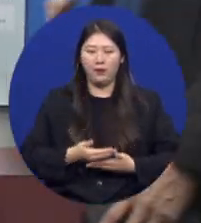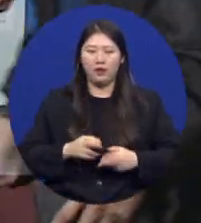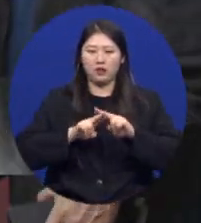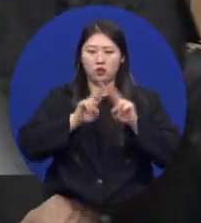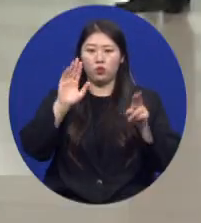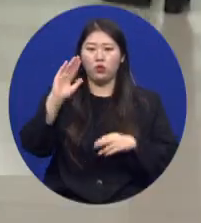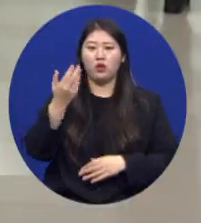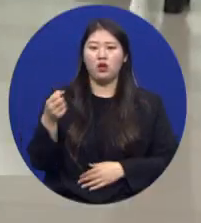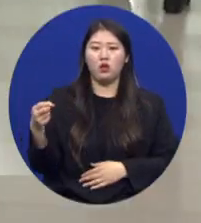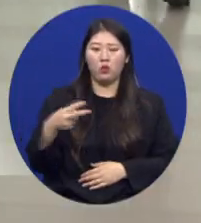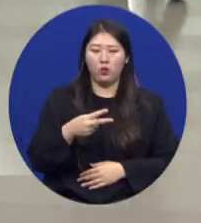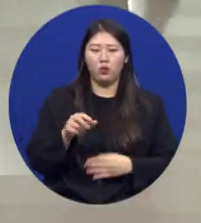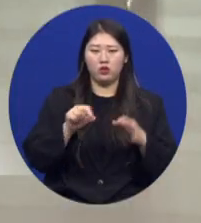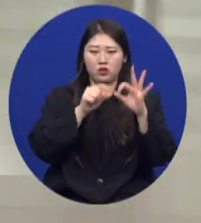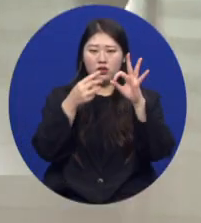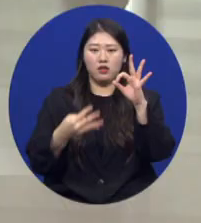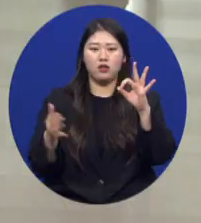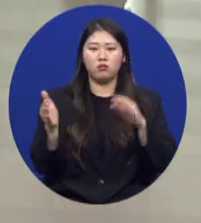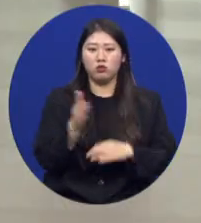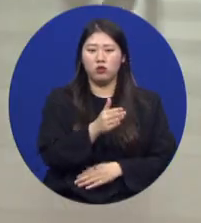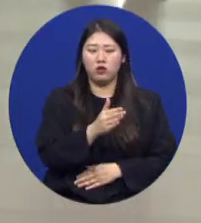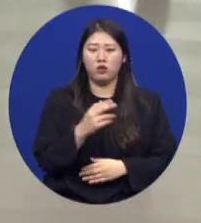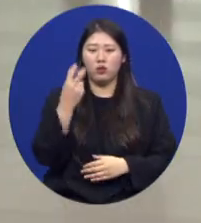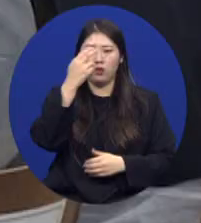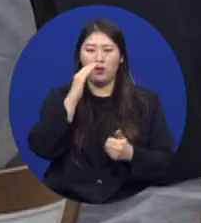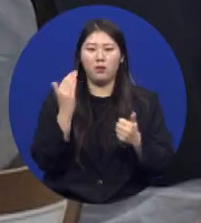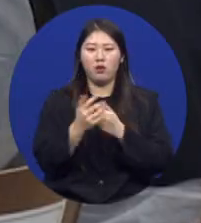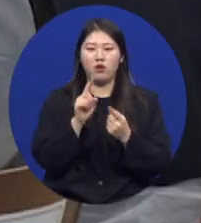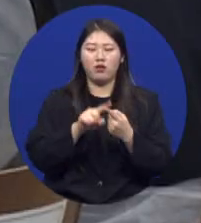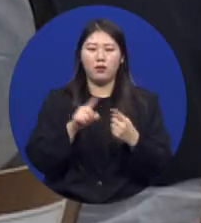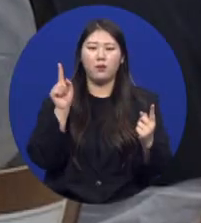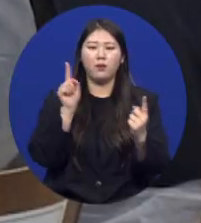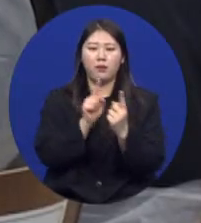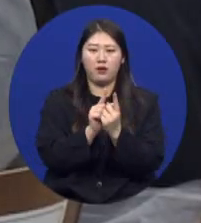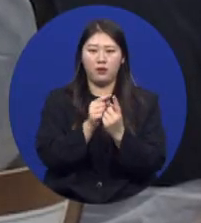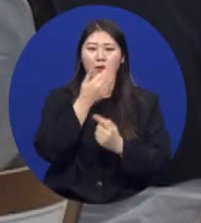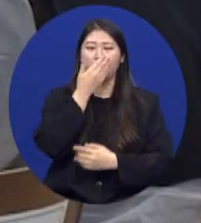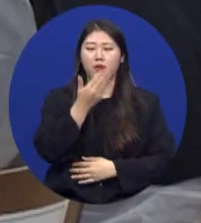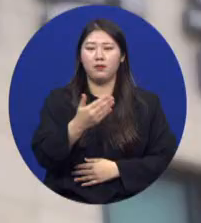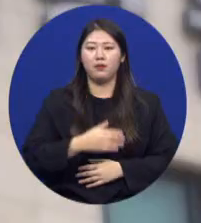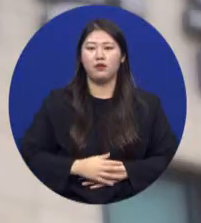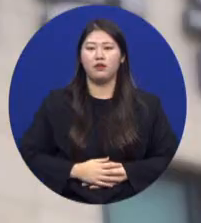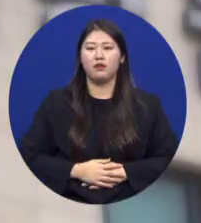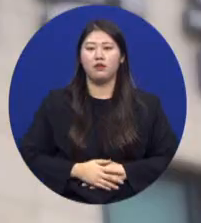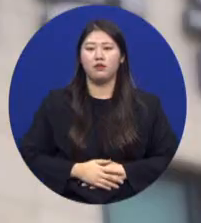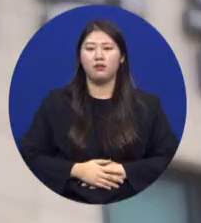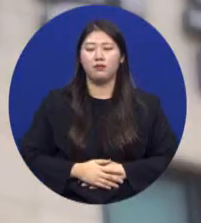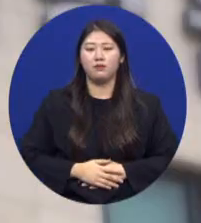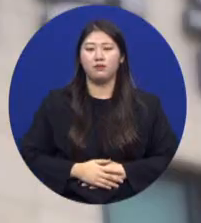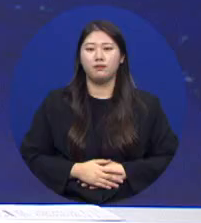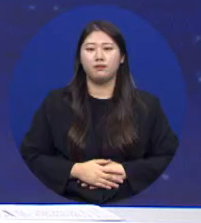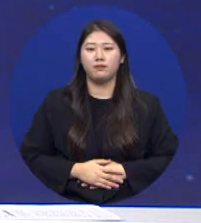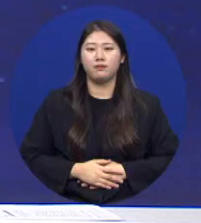해제되고 다음 달 4일부터는 요양병원 등의 접촉 면회도 허용됩니다.